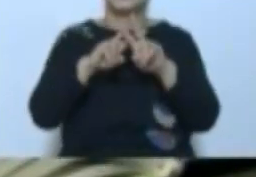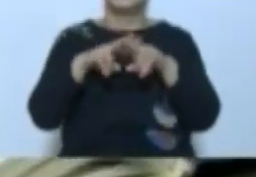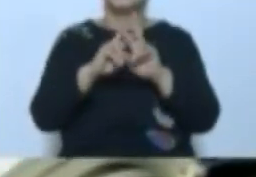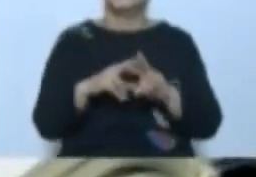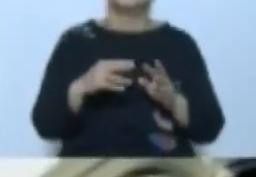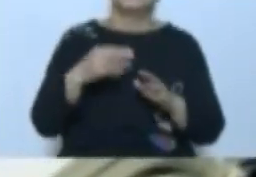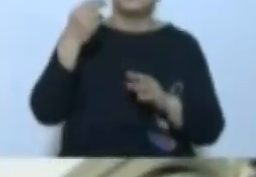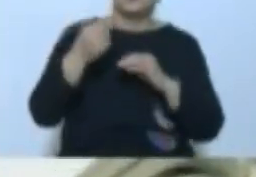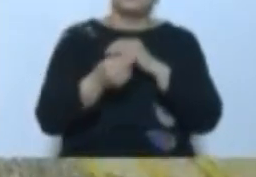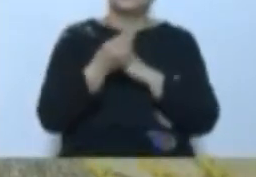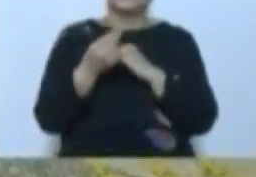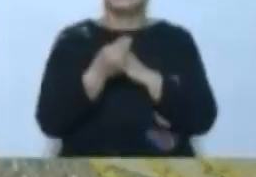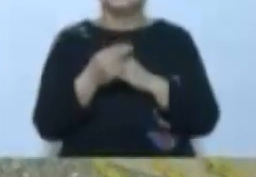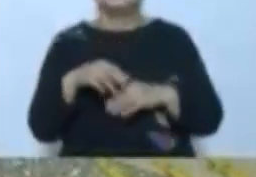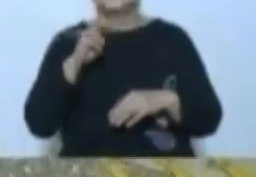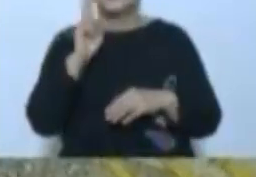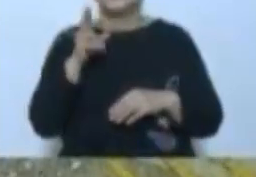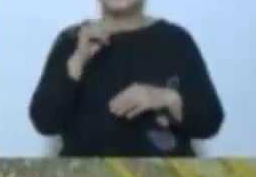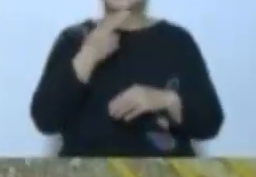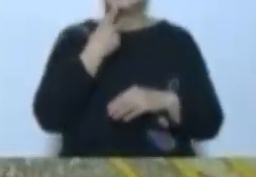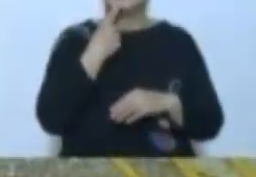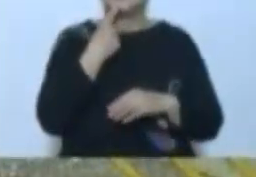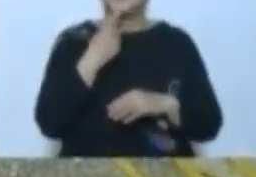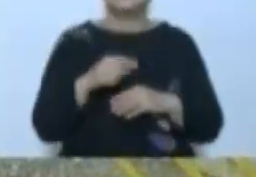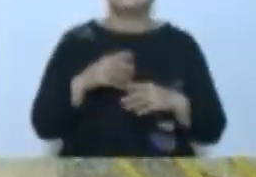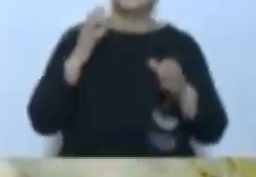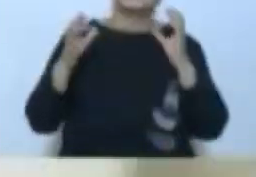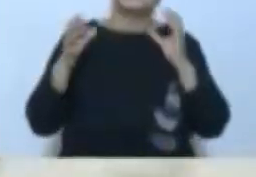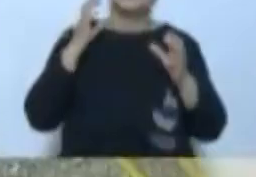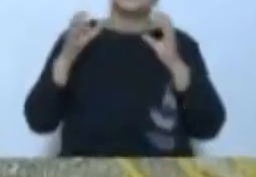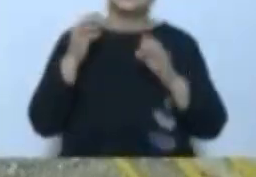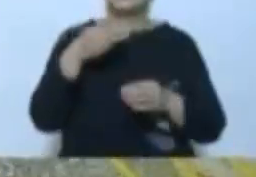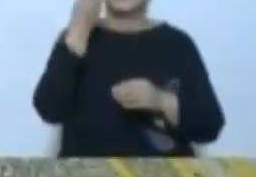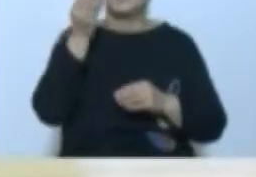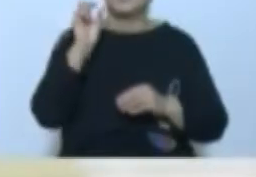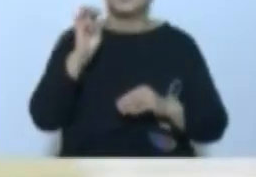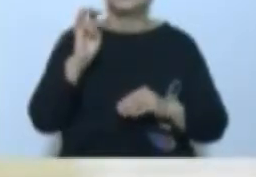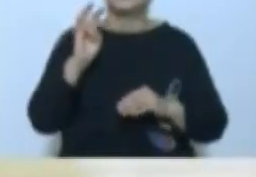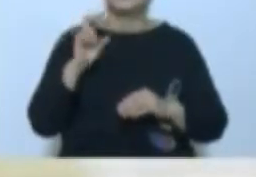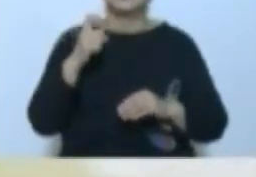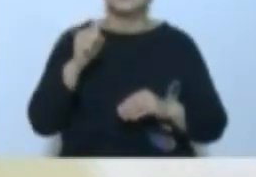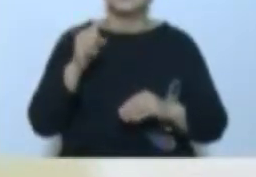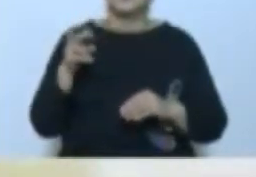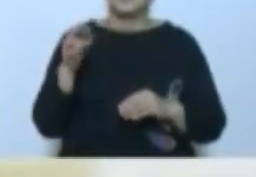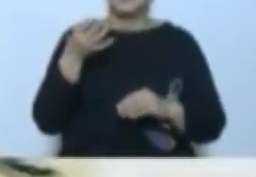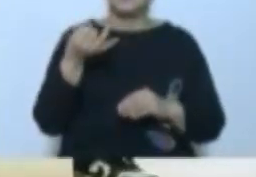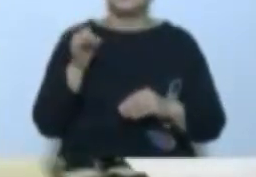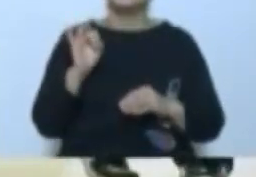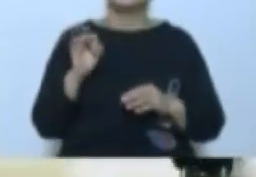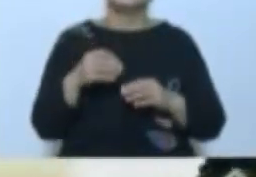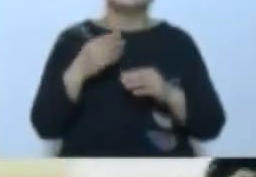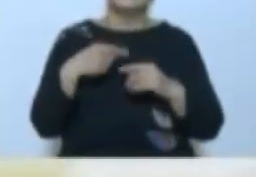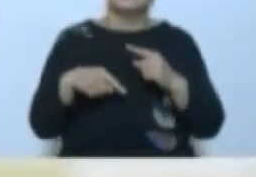язык. Стоит отметить, что в этом году на программу бакалавриата Нью-Йоркского университета в Шанхае будут приняты только 1400